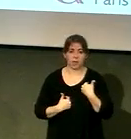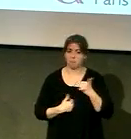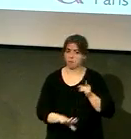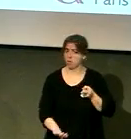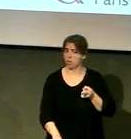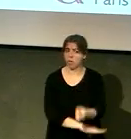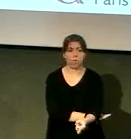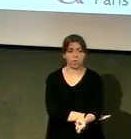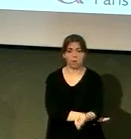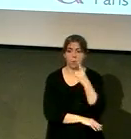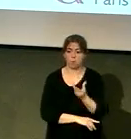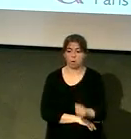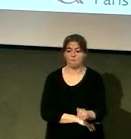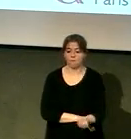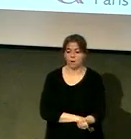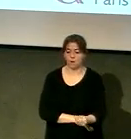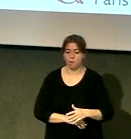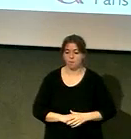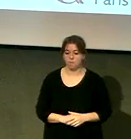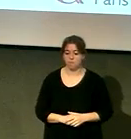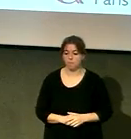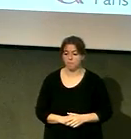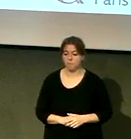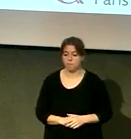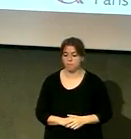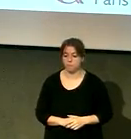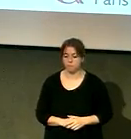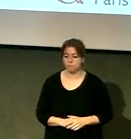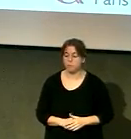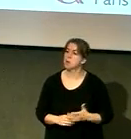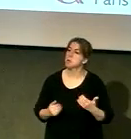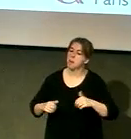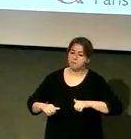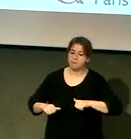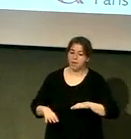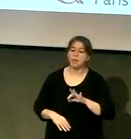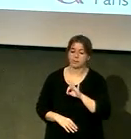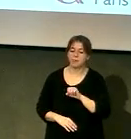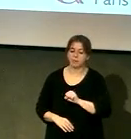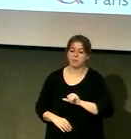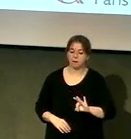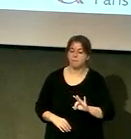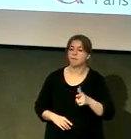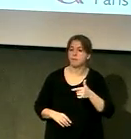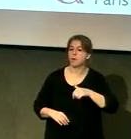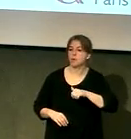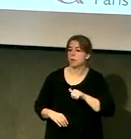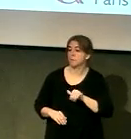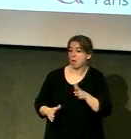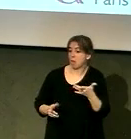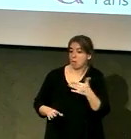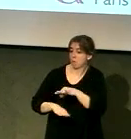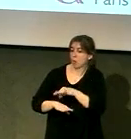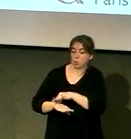C'est une pathologie qui est encore assez mal connue, mal repérée, avec